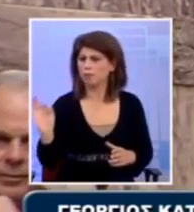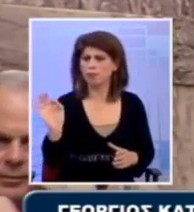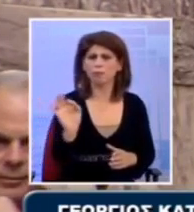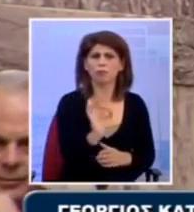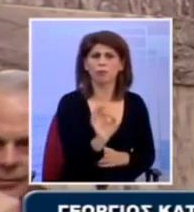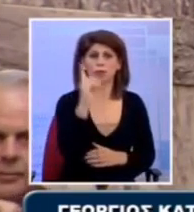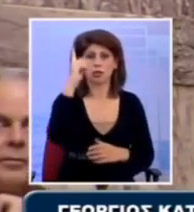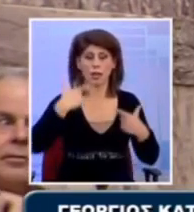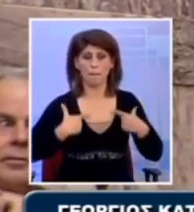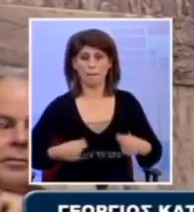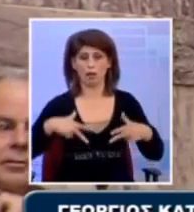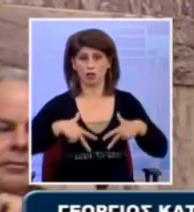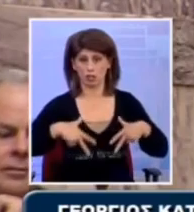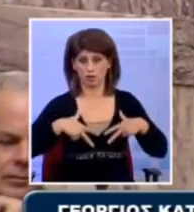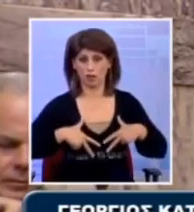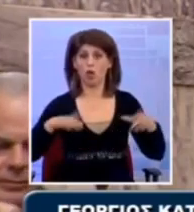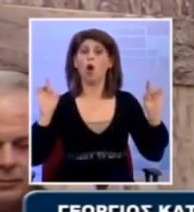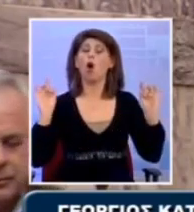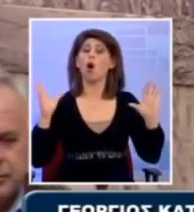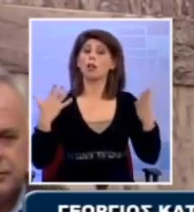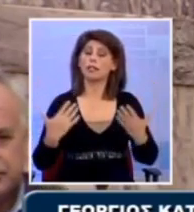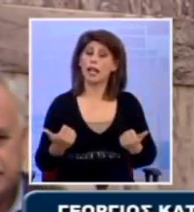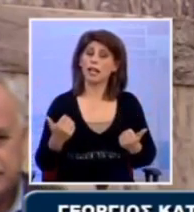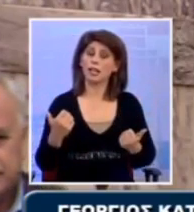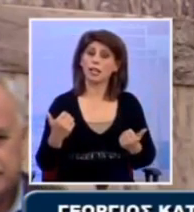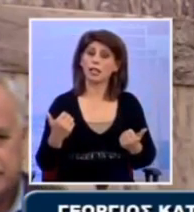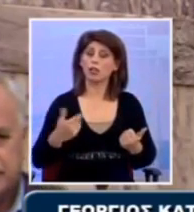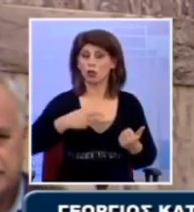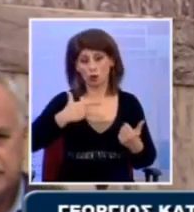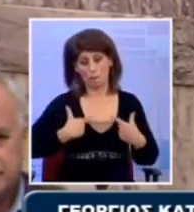εναντίον ενός μέλους της κυβέρνησης, χωρίς να έχει αυτό το δικαίωμα να απαντήσει.